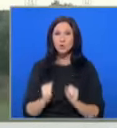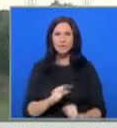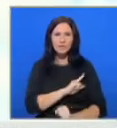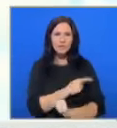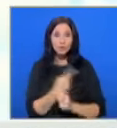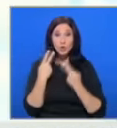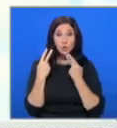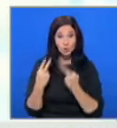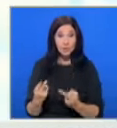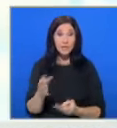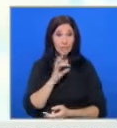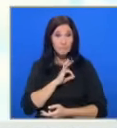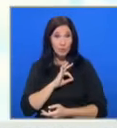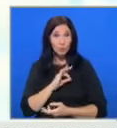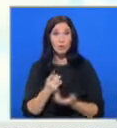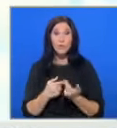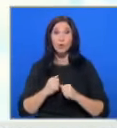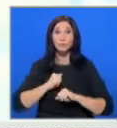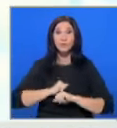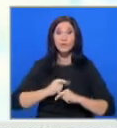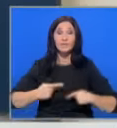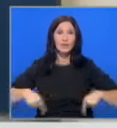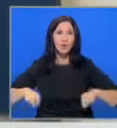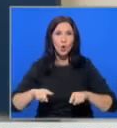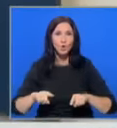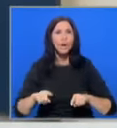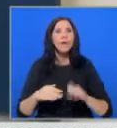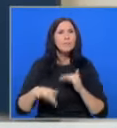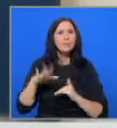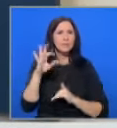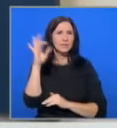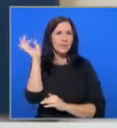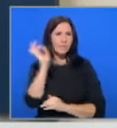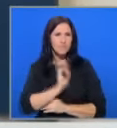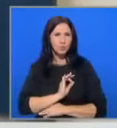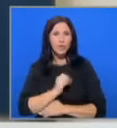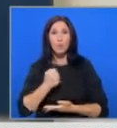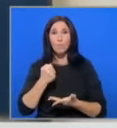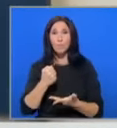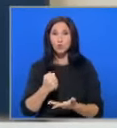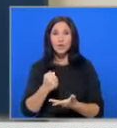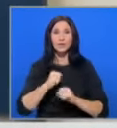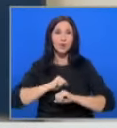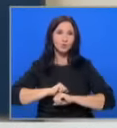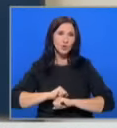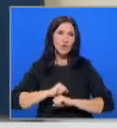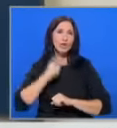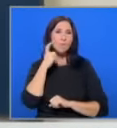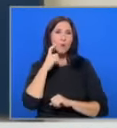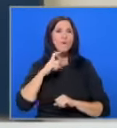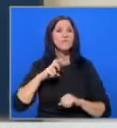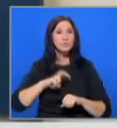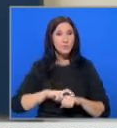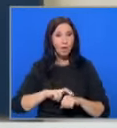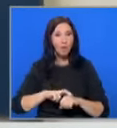силно да се отрази и на приходите на някои от общините в региона. Над 50% от бюджета на общината в Бобов дол е